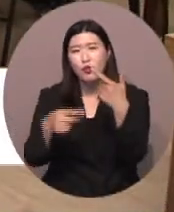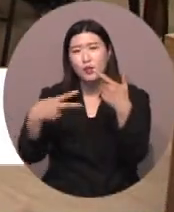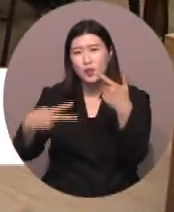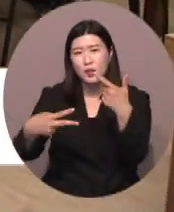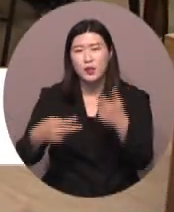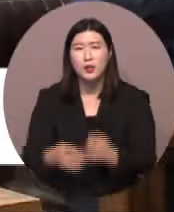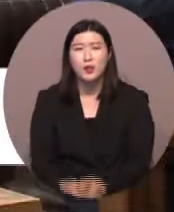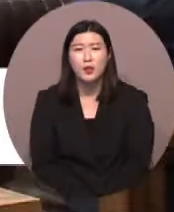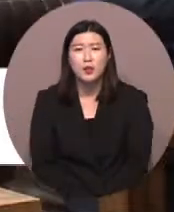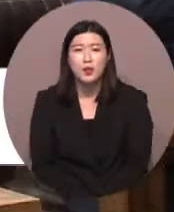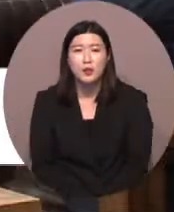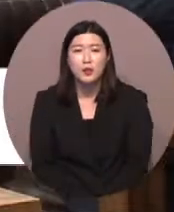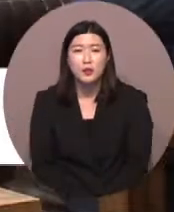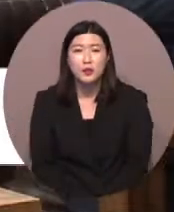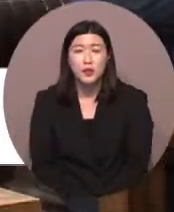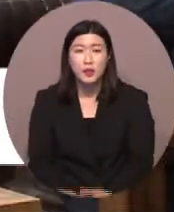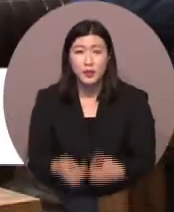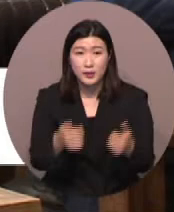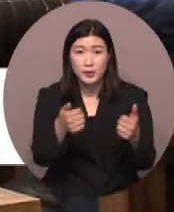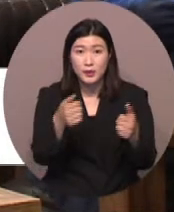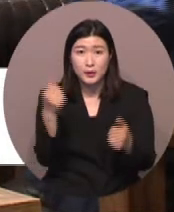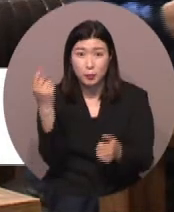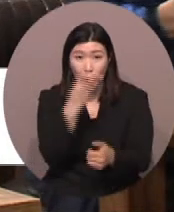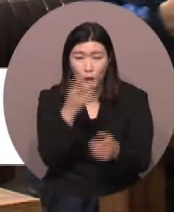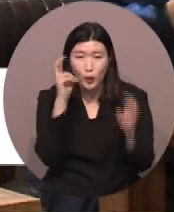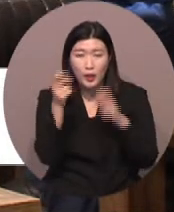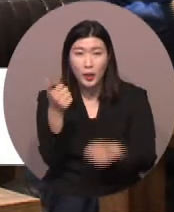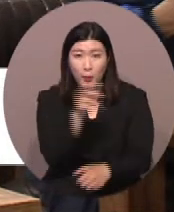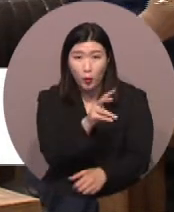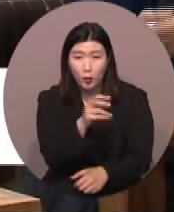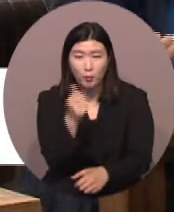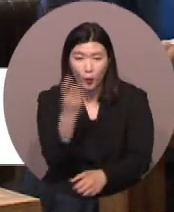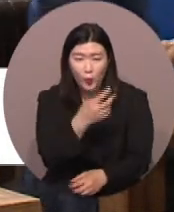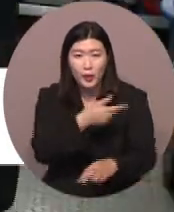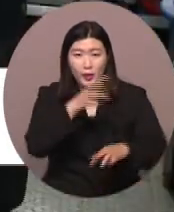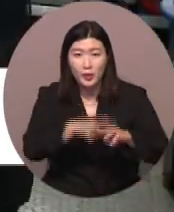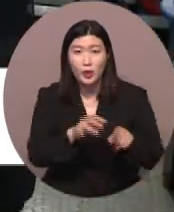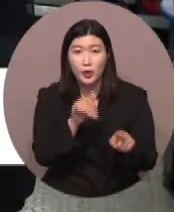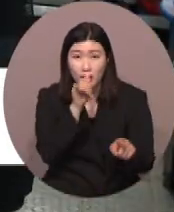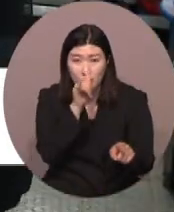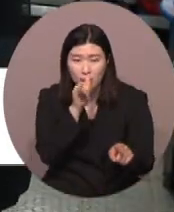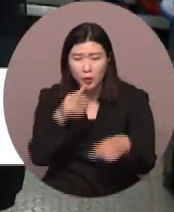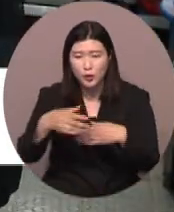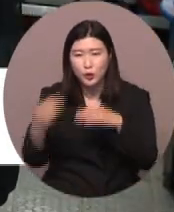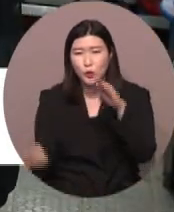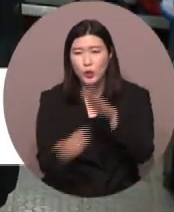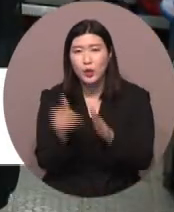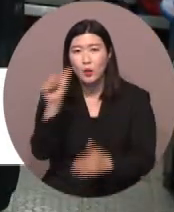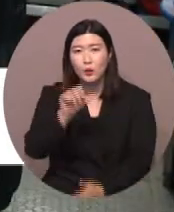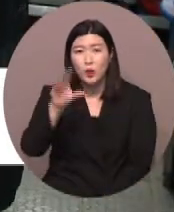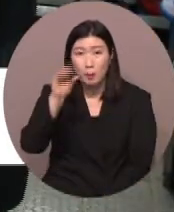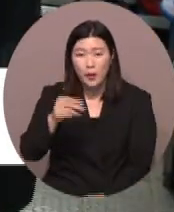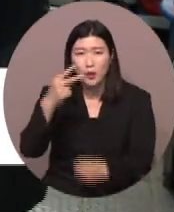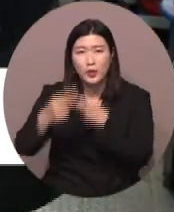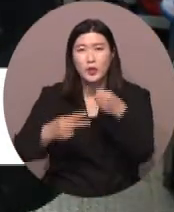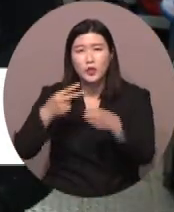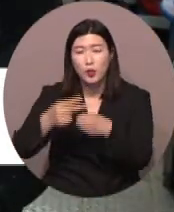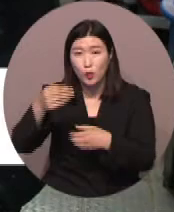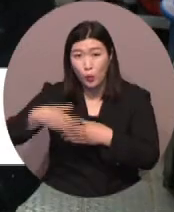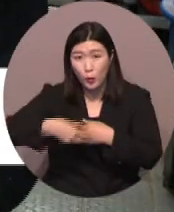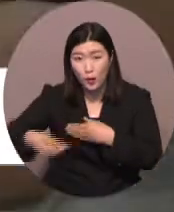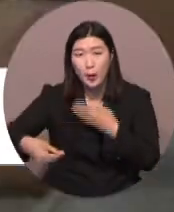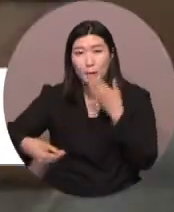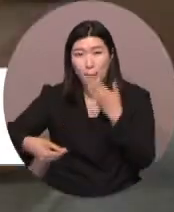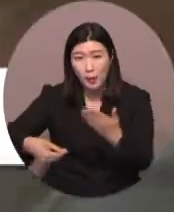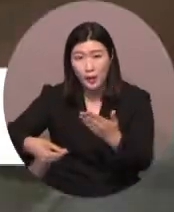받습니다 자 전에 사업자등록을 둔 소상공인 이면 업체당 최대 5천만원까지 2년 거치 일시 상환